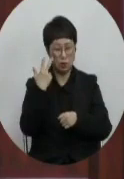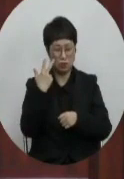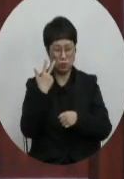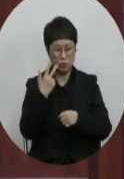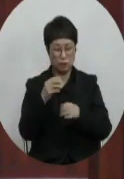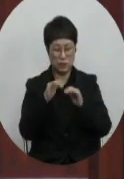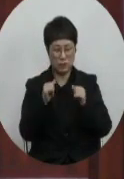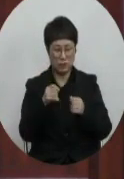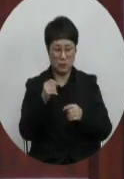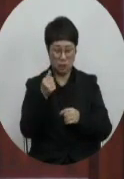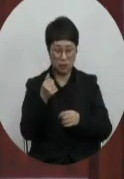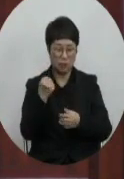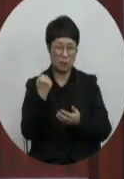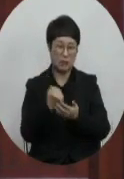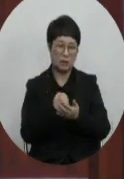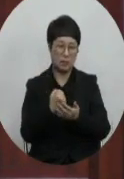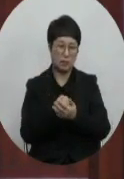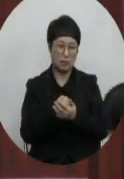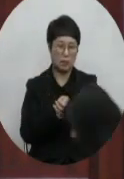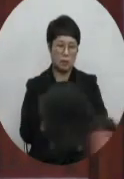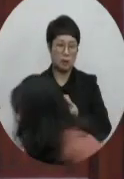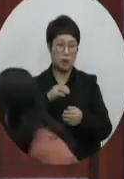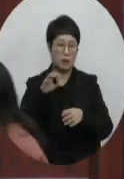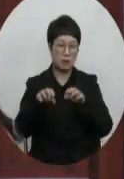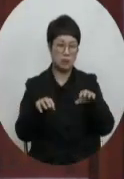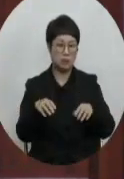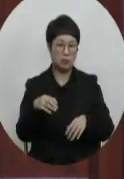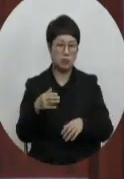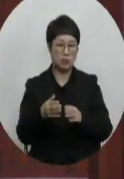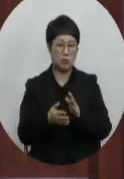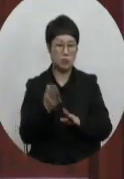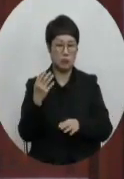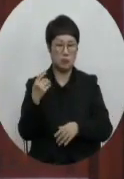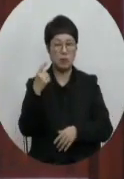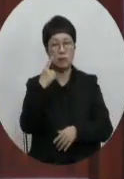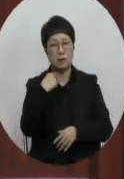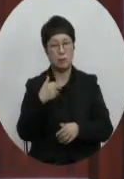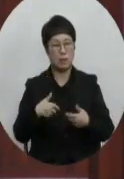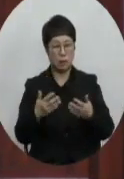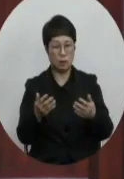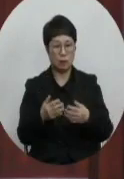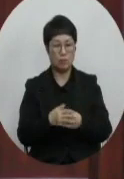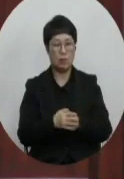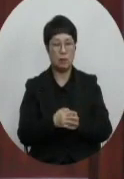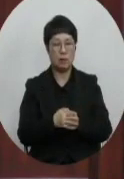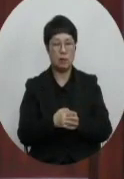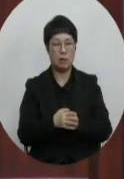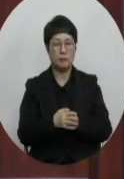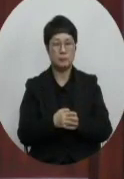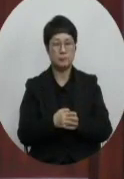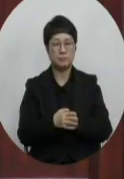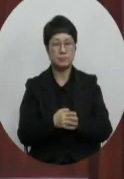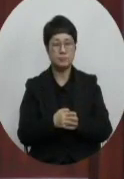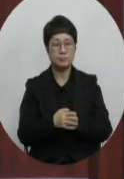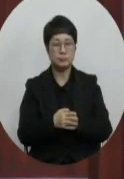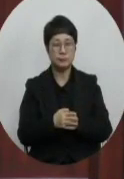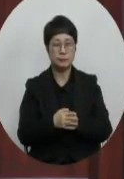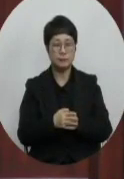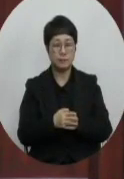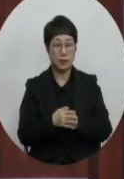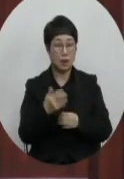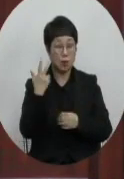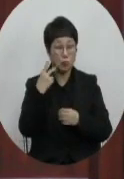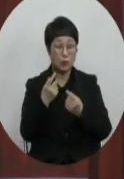인구가 늘어나는 이웃 도시를 부러워할 필요는 없다고 생각합니다. 여주와 인구 밀도 상황이 비슷한 양평은